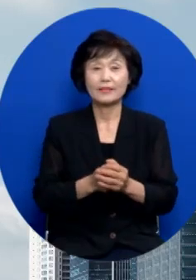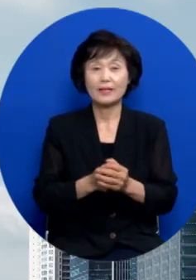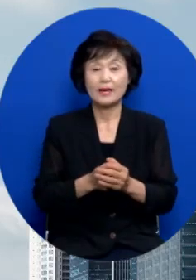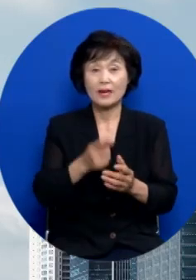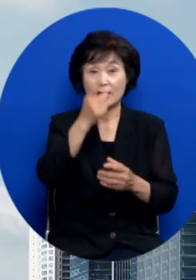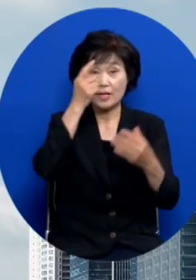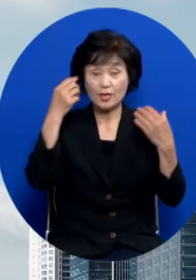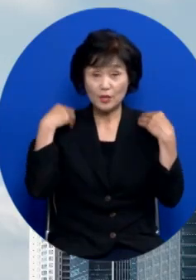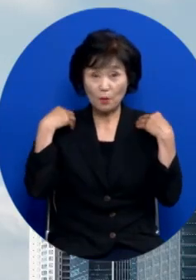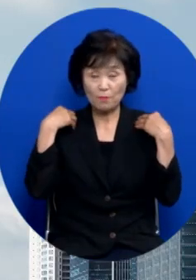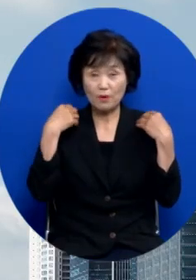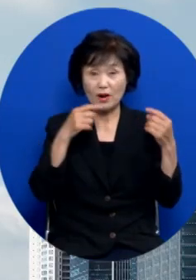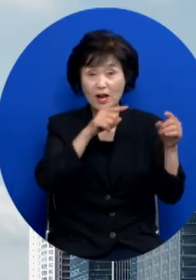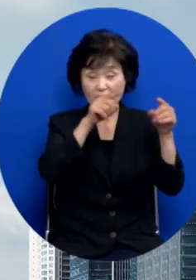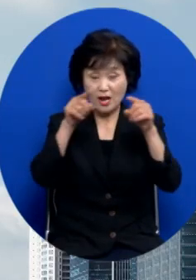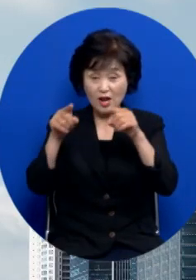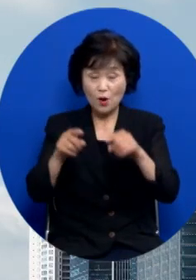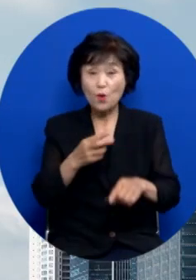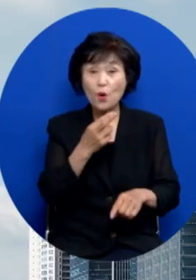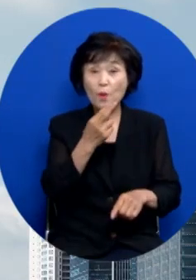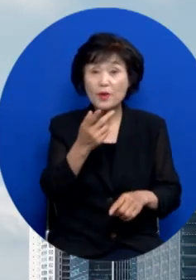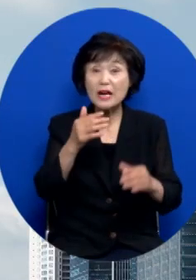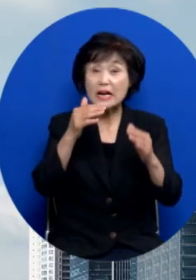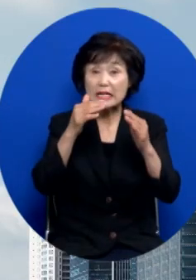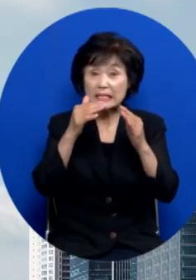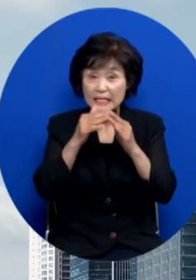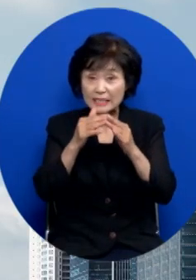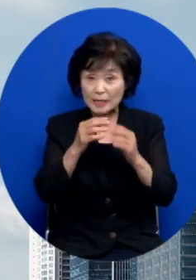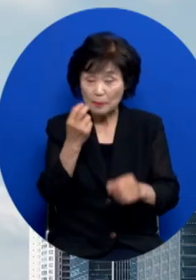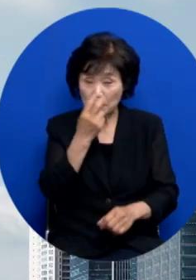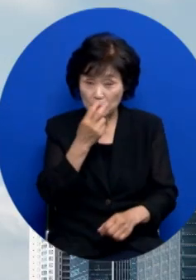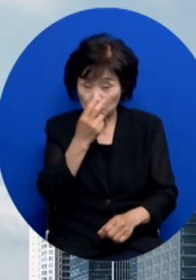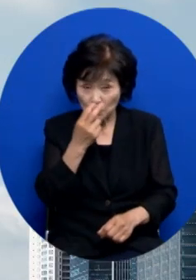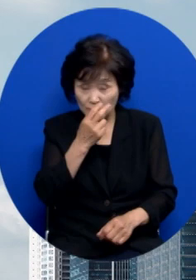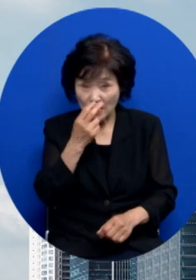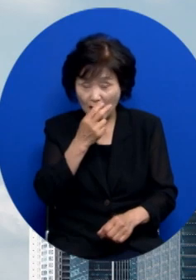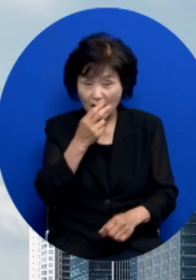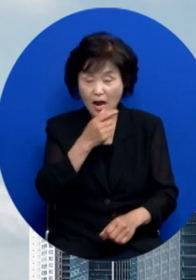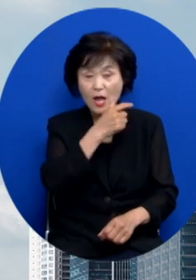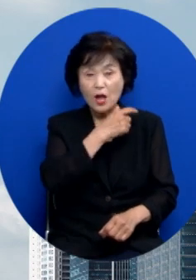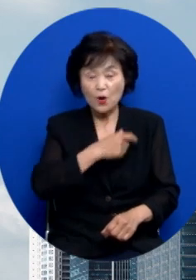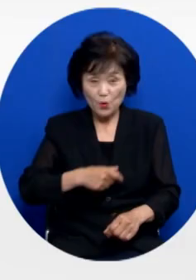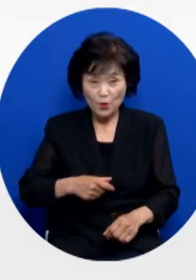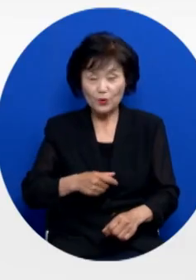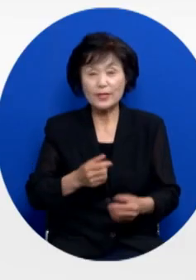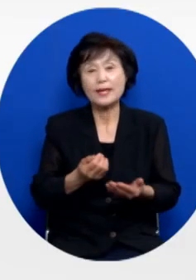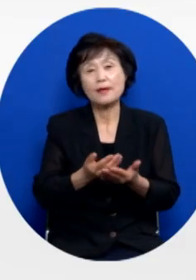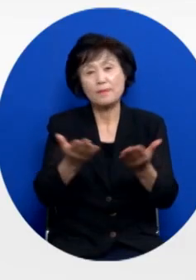정부가 전국 빈집 실태 조사 통합 가이드라인을 마련하고 전국 지자체에 배포합니다.